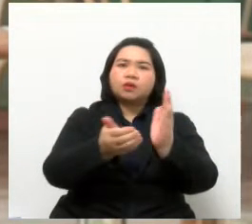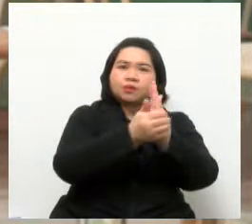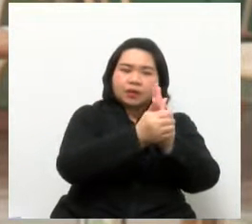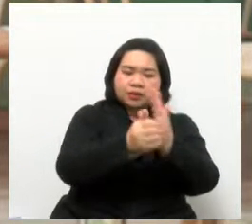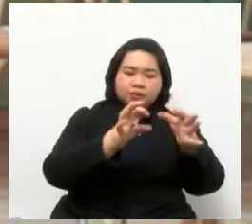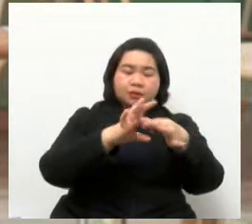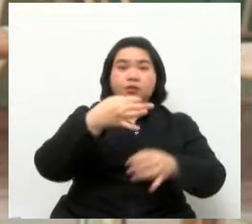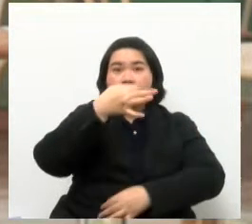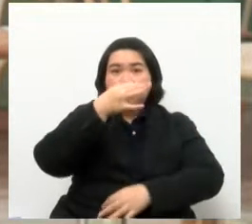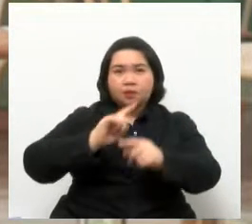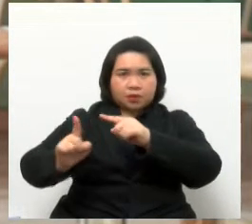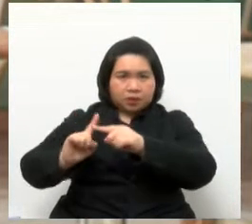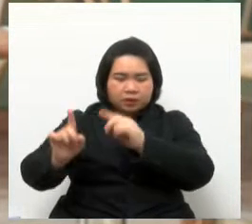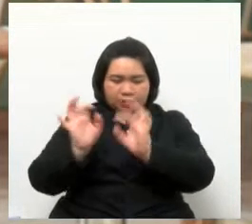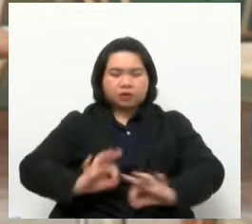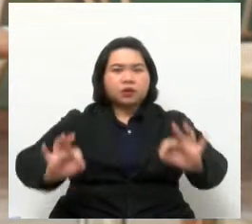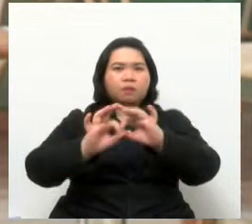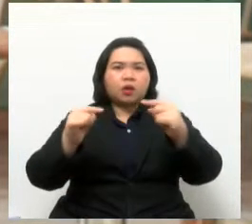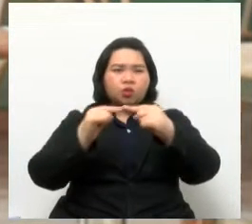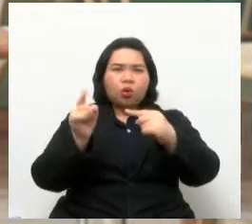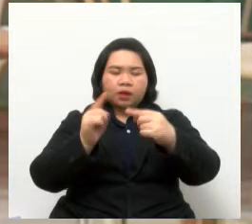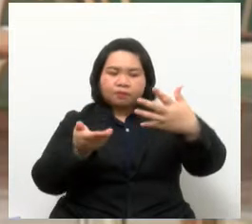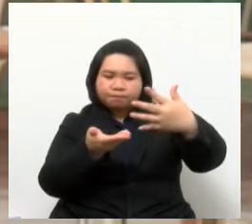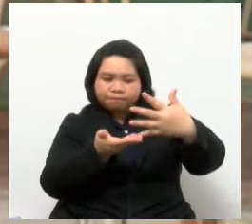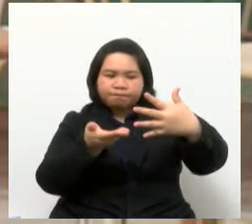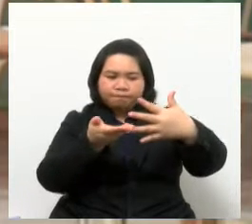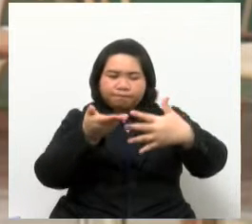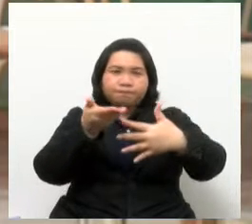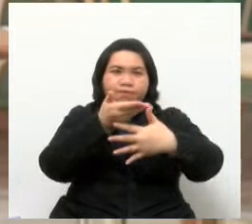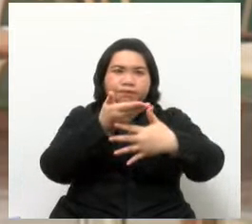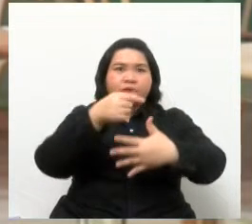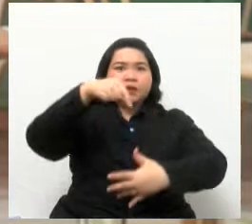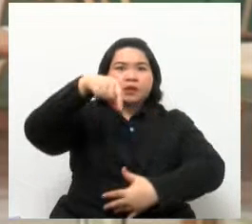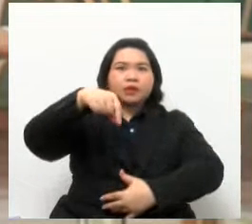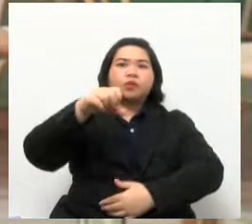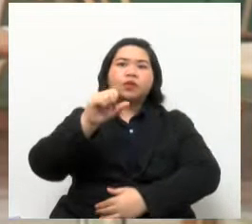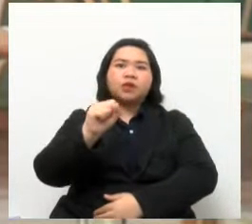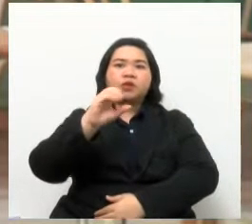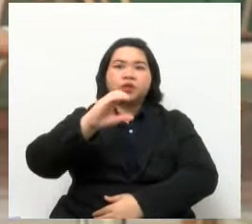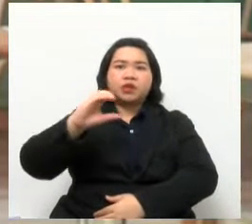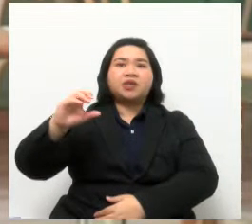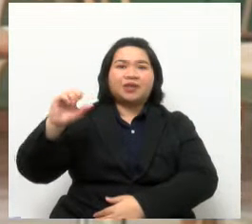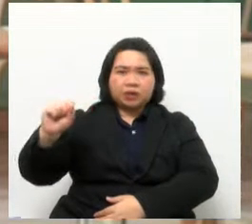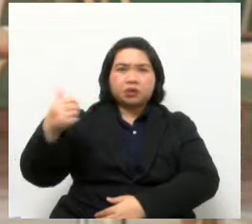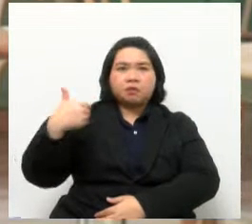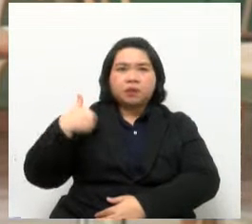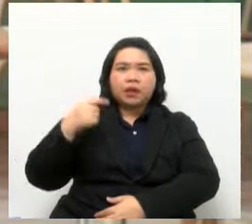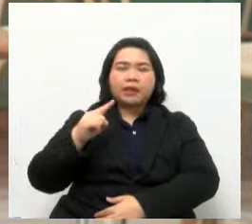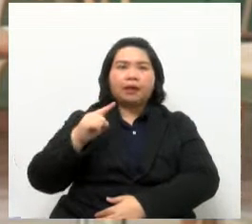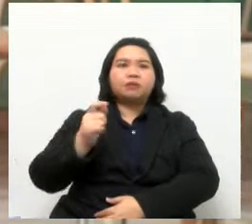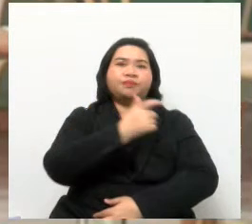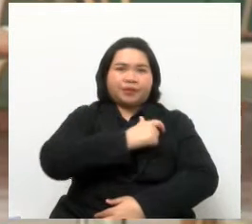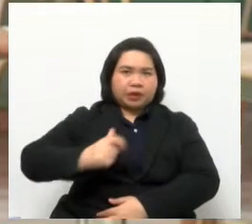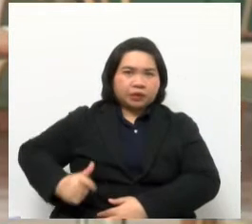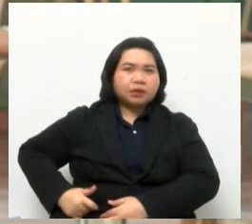ชีพโดยใช้นวัตกรรมบันได5ขั้น QSCCS ตามแนวทางKing Model